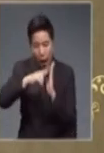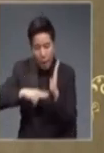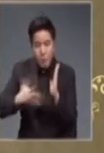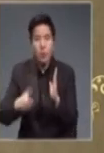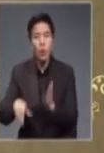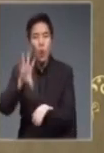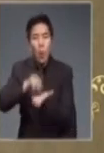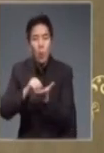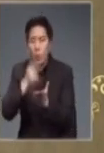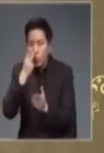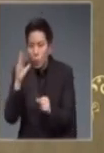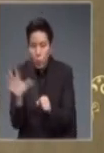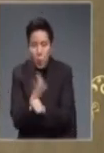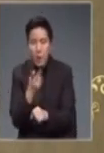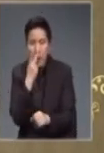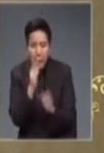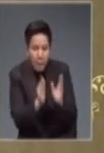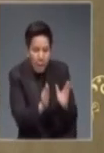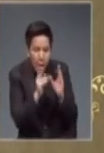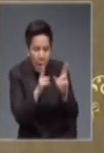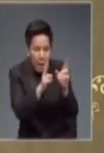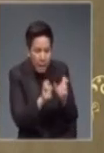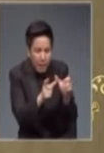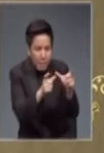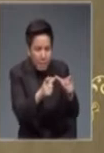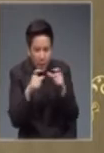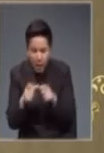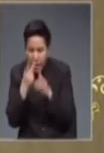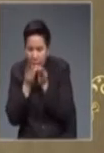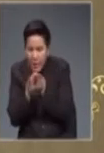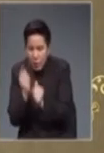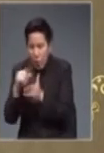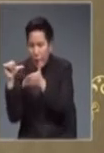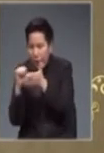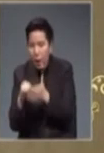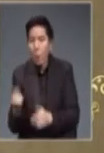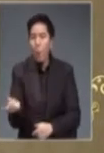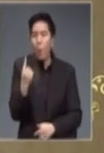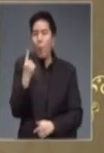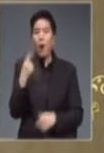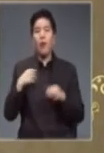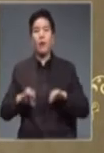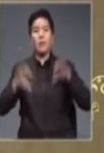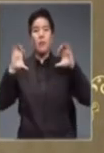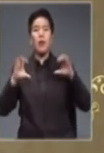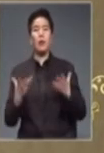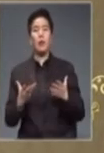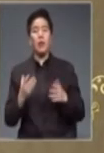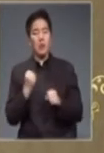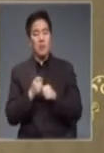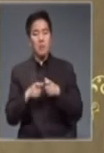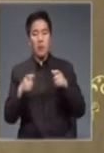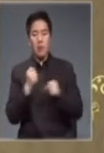ของทุกภาคส่วนเพื่อไปสู่จุดหมายอันเดียวกันนะครับเราจะต้องมีการปรับปรุงเพื่อเพิ่มประสิทธิภาพในการทำงาน